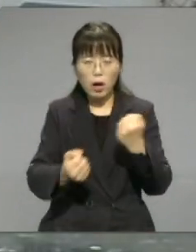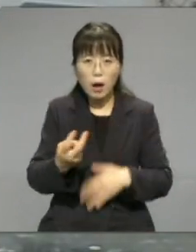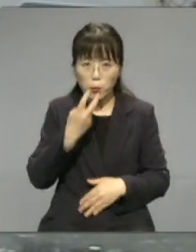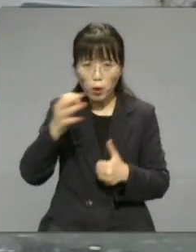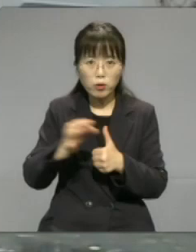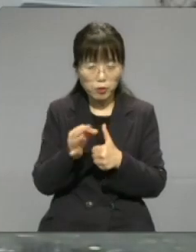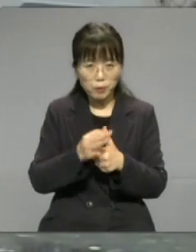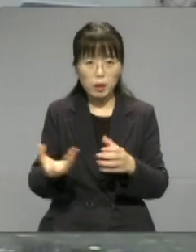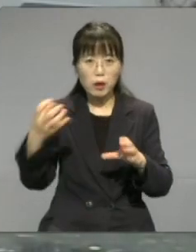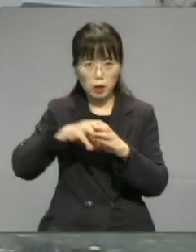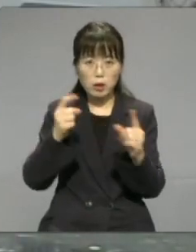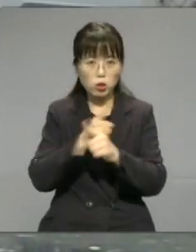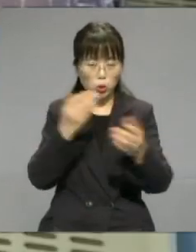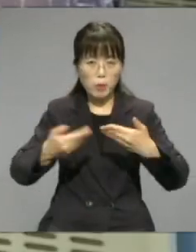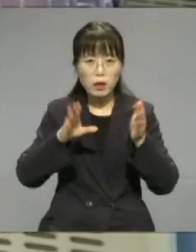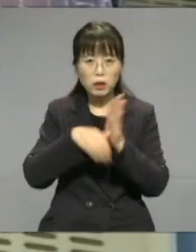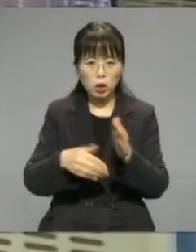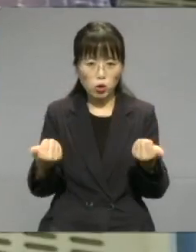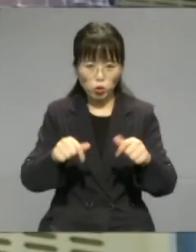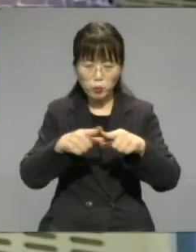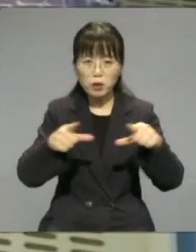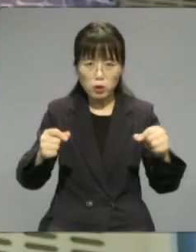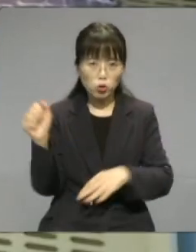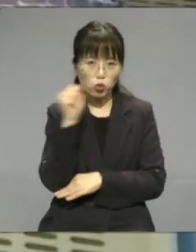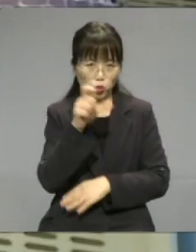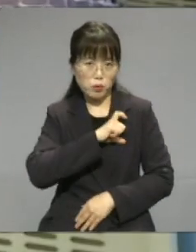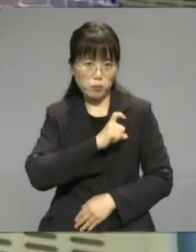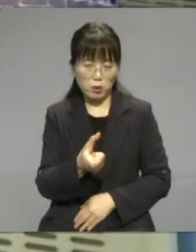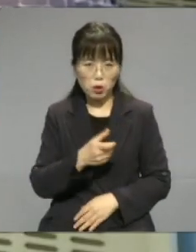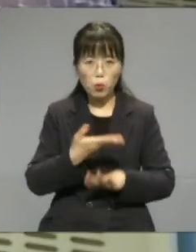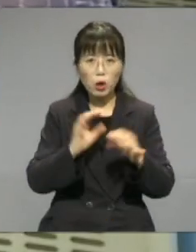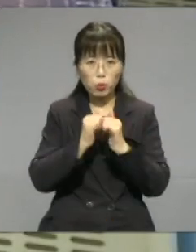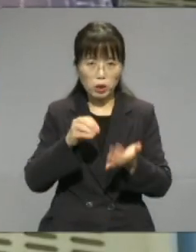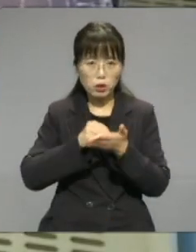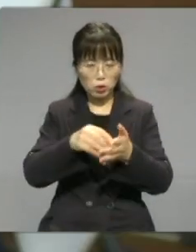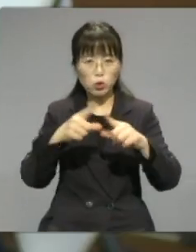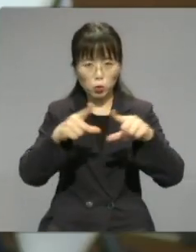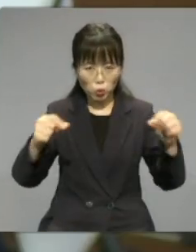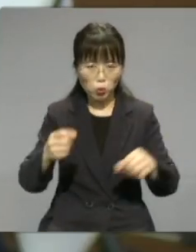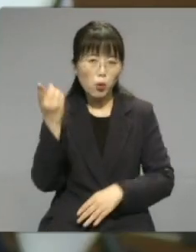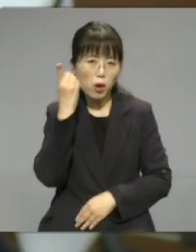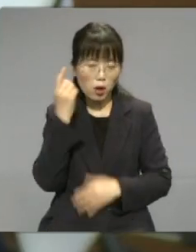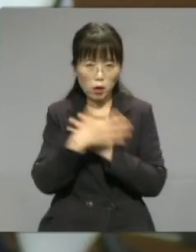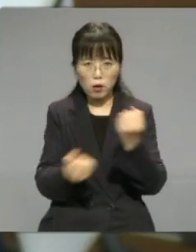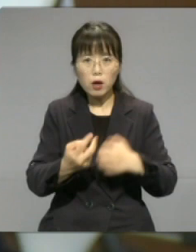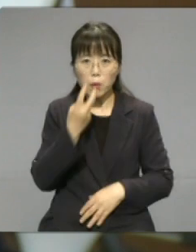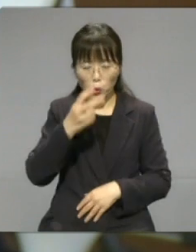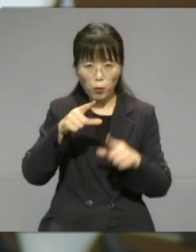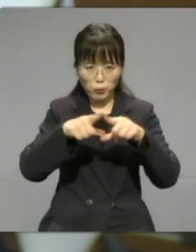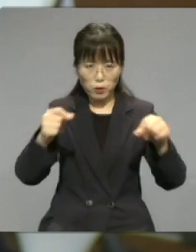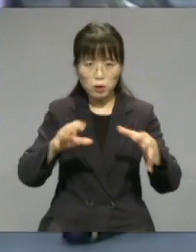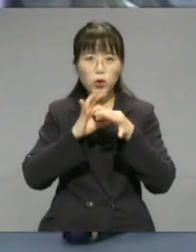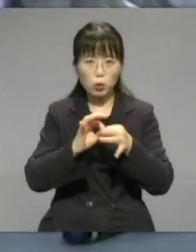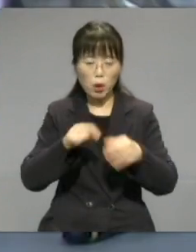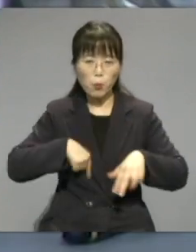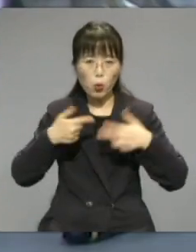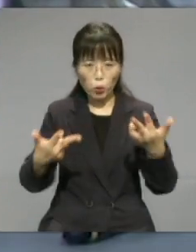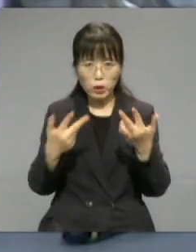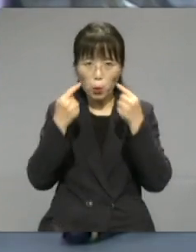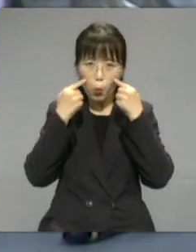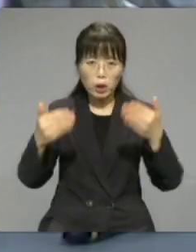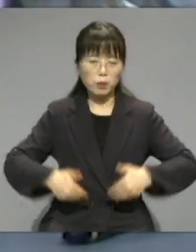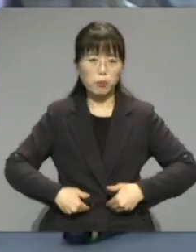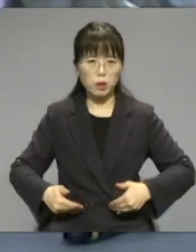급여가 적용되는 진료를 받을 경우 주민 등록증 운전면허증 외국인 등록증과 모바일 건강 보험증 등을 통해서 본인 확인을